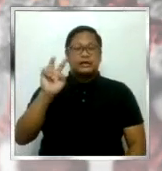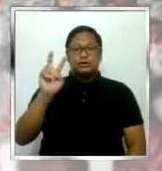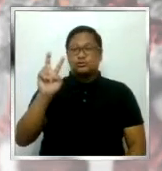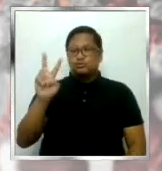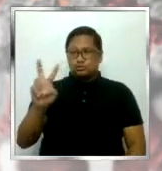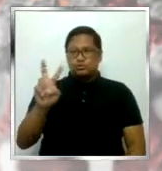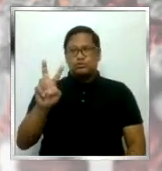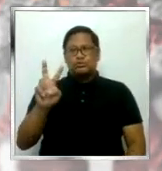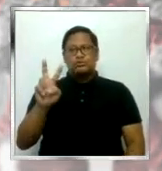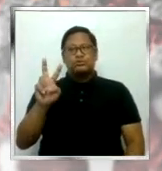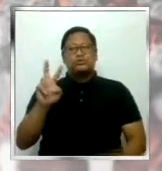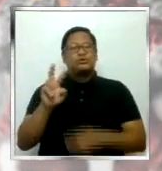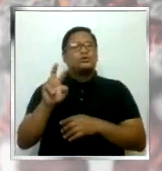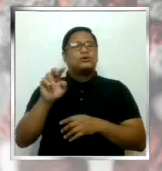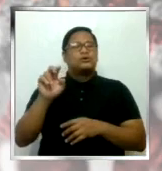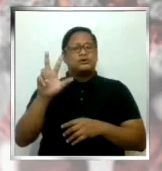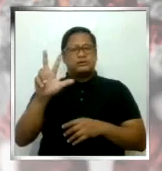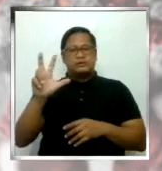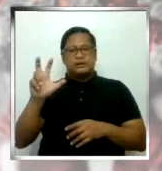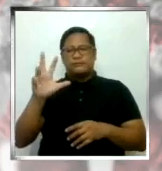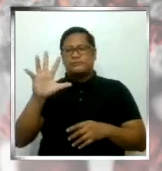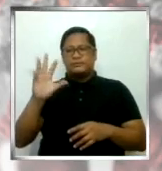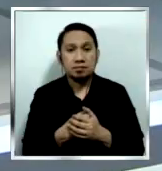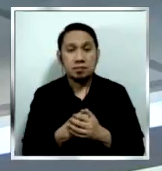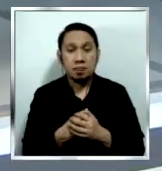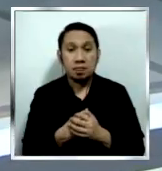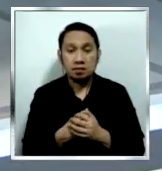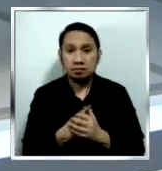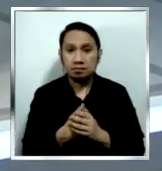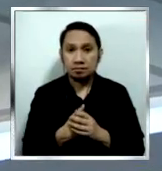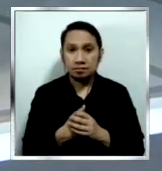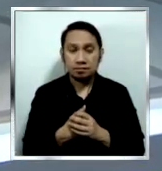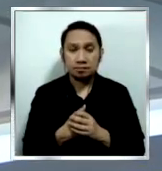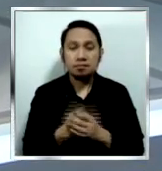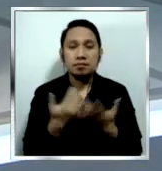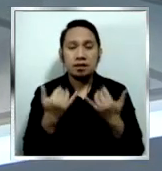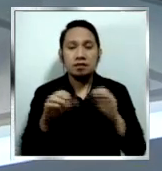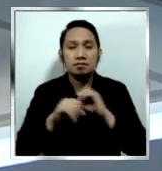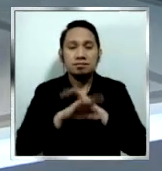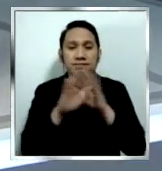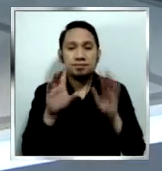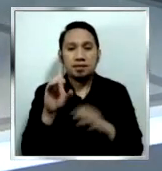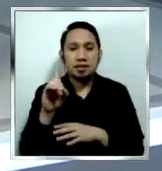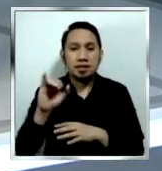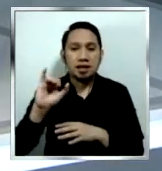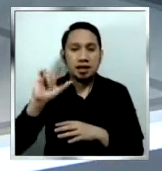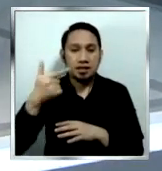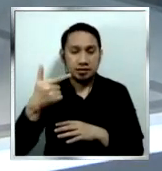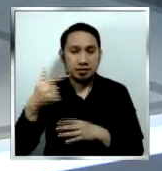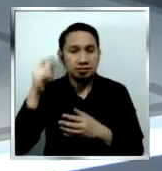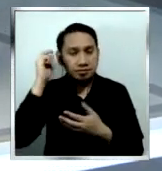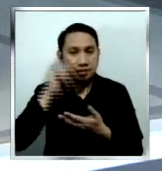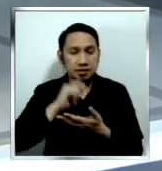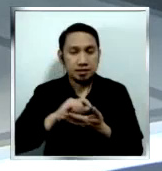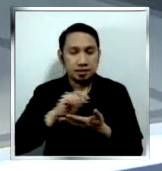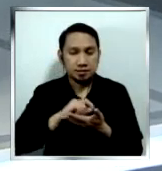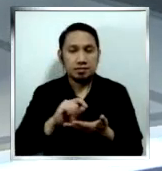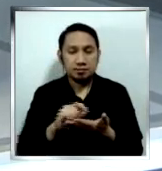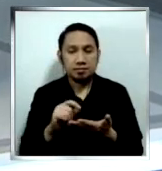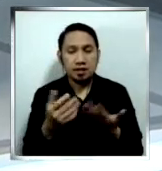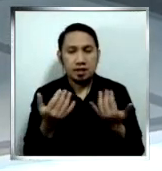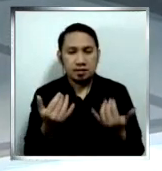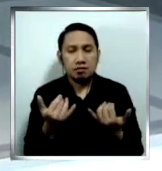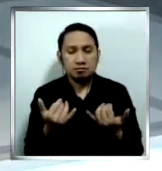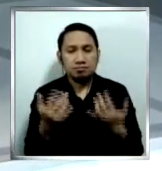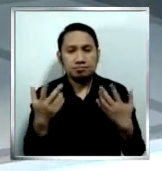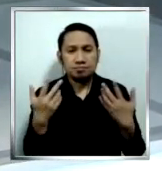8 million na ang gumaling. Nilinaw ni DILG Undersecretary Martin Dino ang pahayag niyang dapat magkaroon